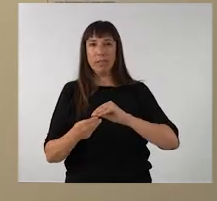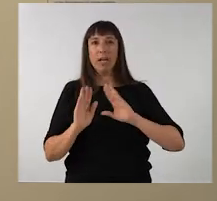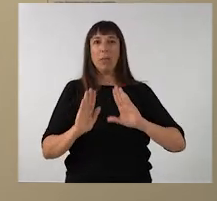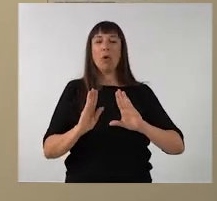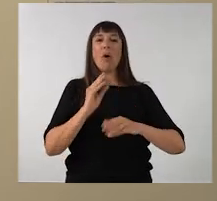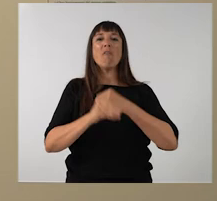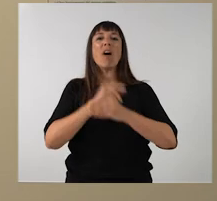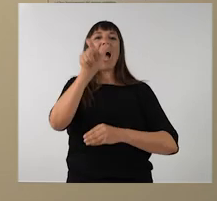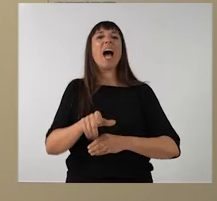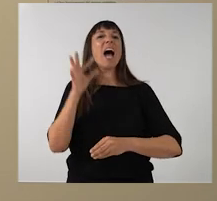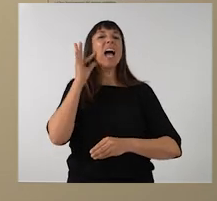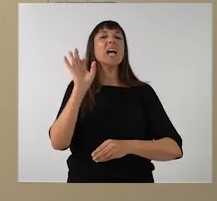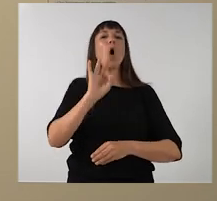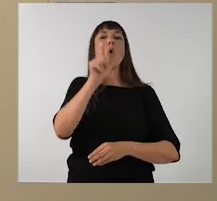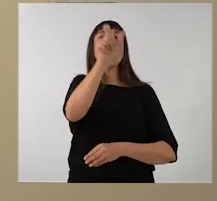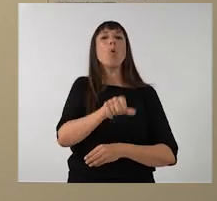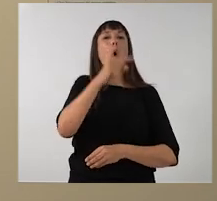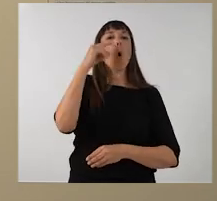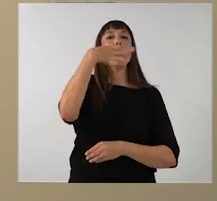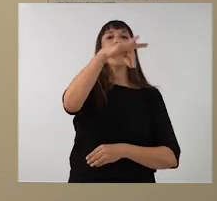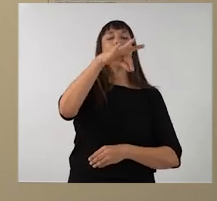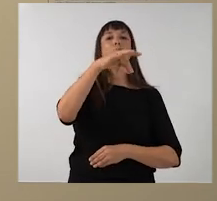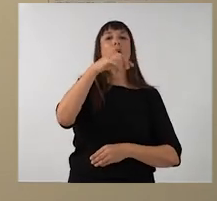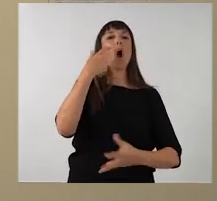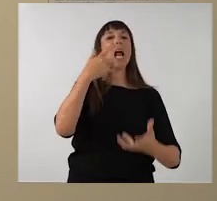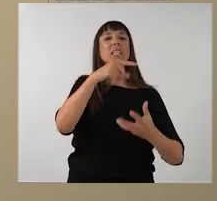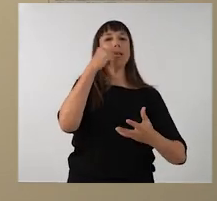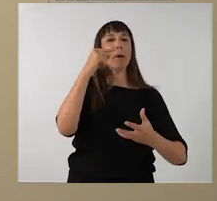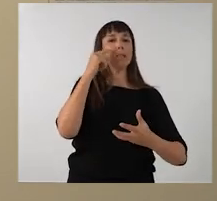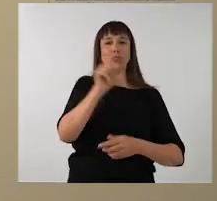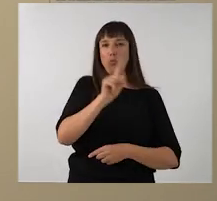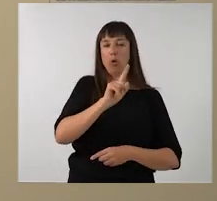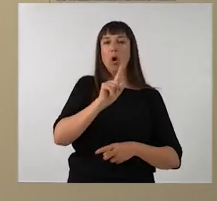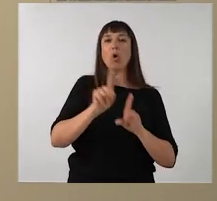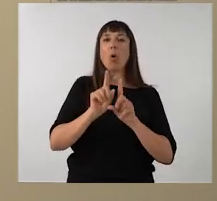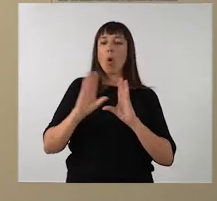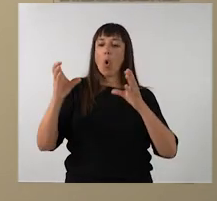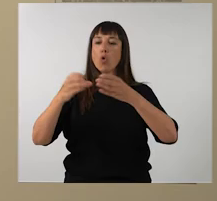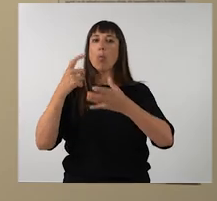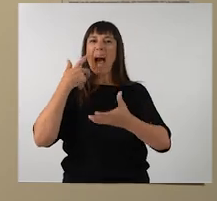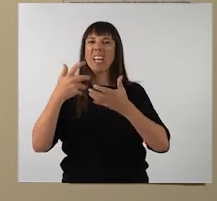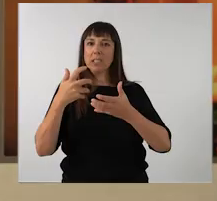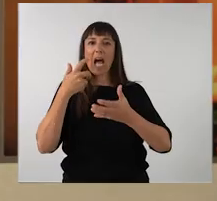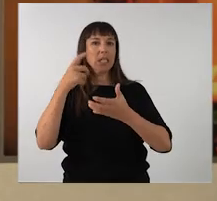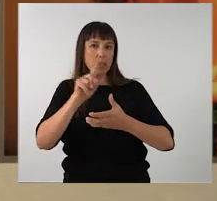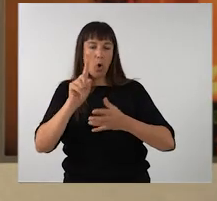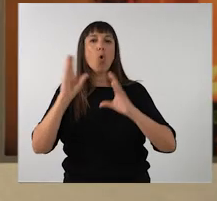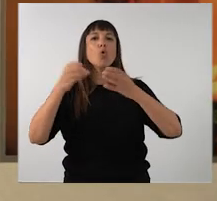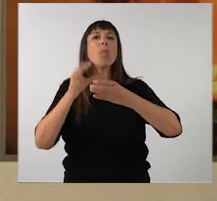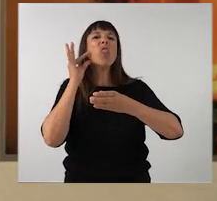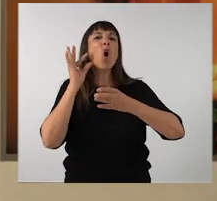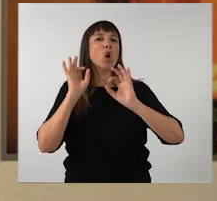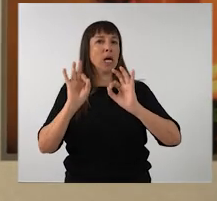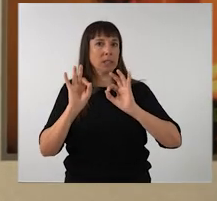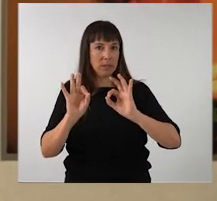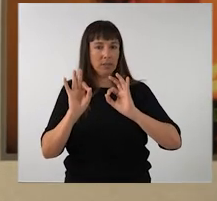no fent-ho ella o amb un sol artista masculí, sinó agafant un grup d'artistes, no d'artistes, un grup de